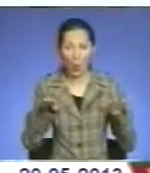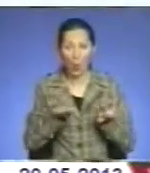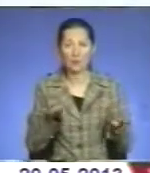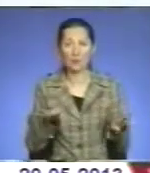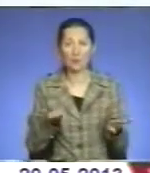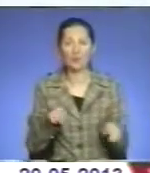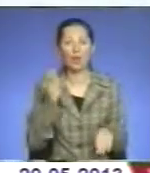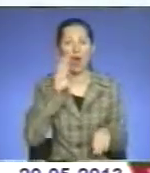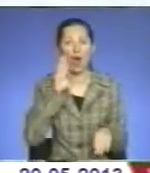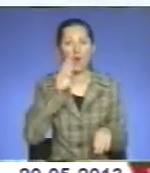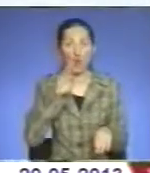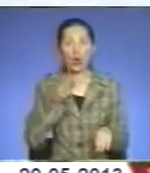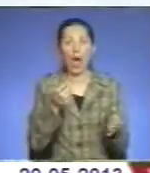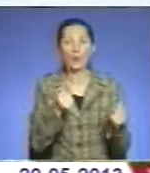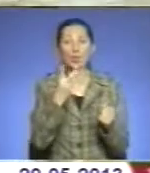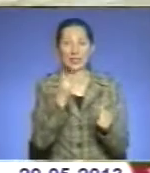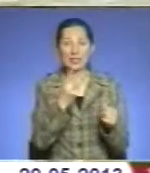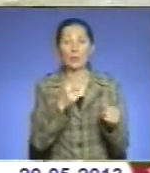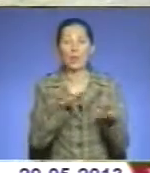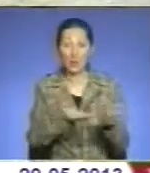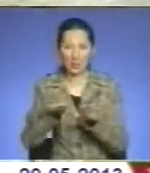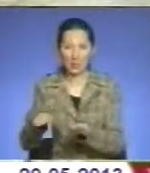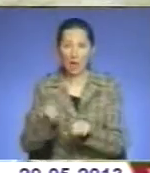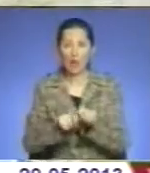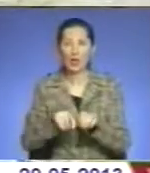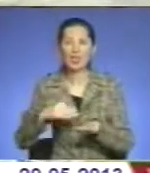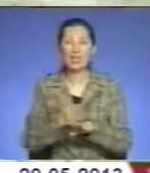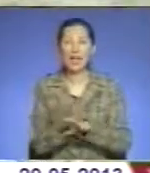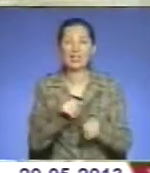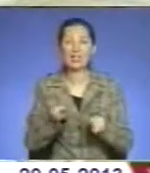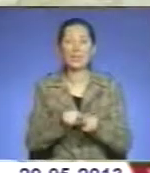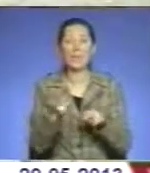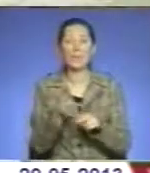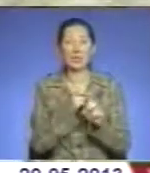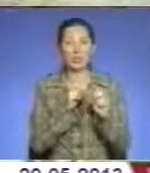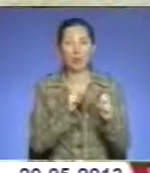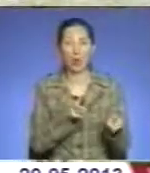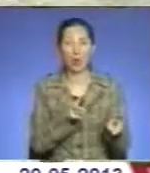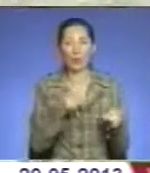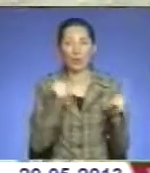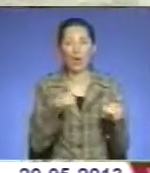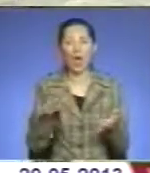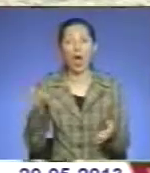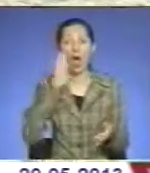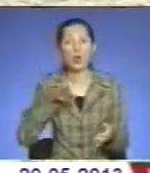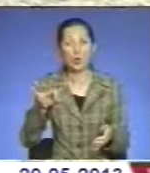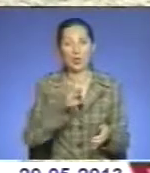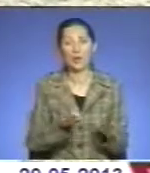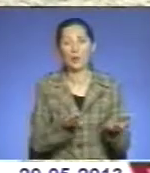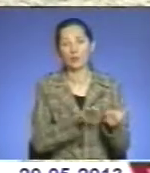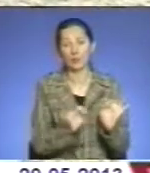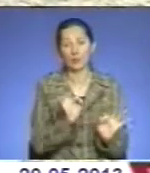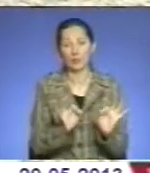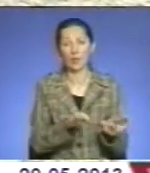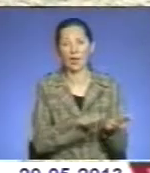беруть на 7 контрольних точках і перевіряють на якість та безпечність. Зараз у ставі помірний рівень забруднення. Аналогічні проблеми були